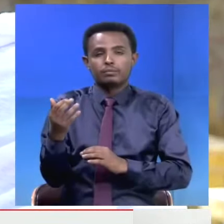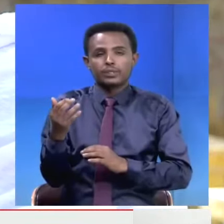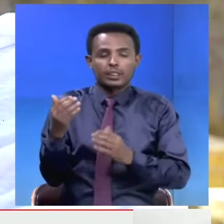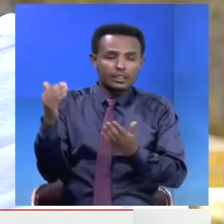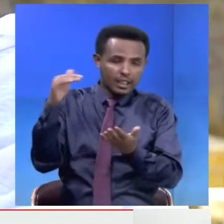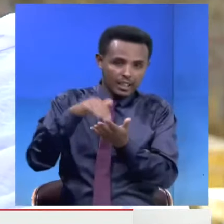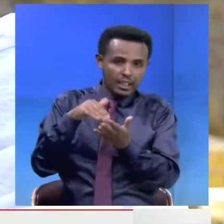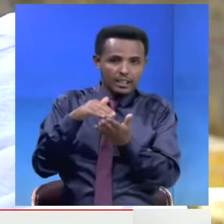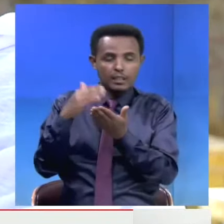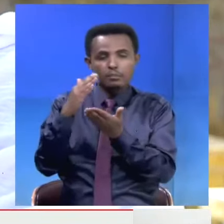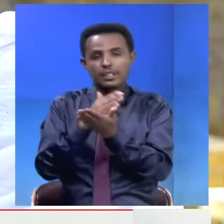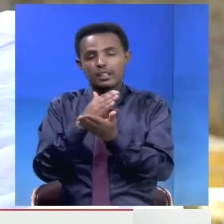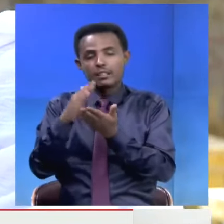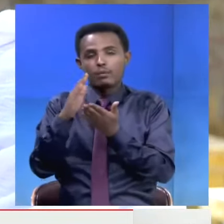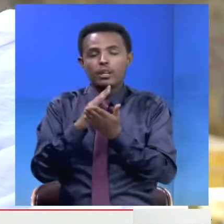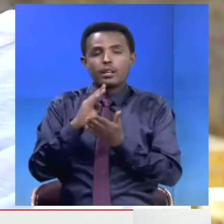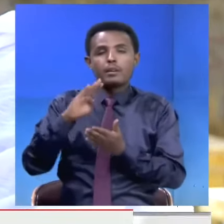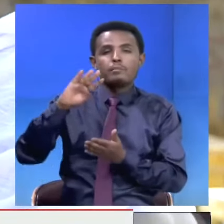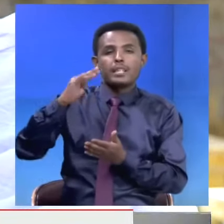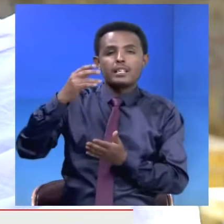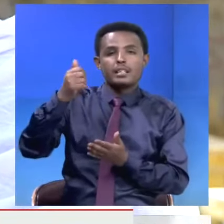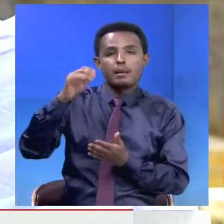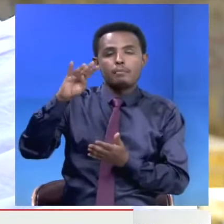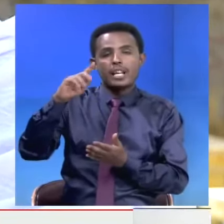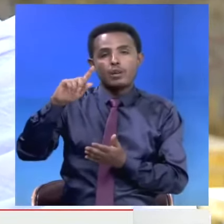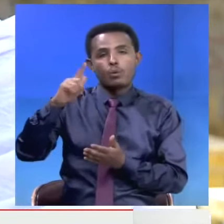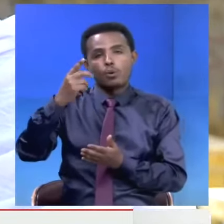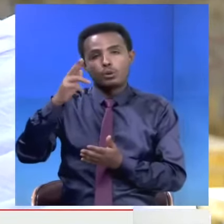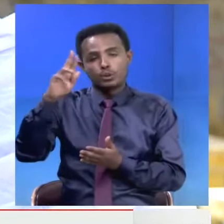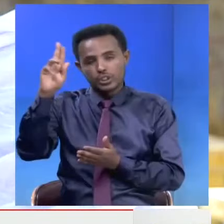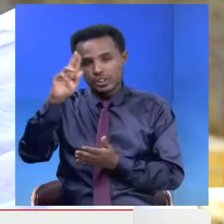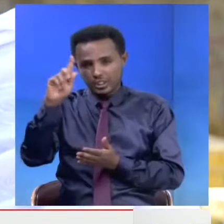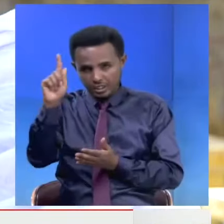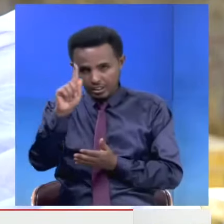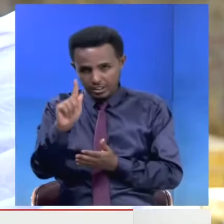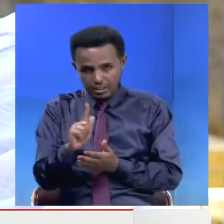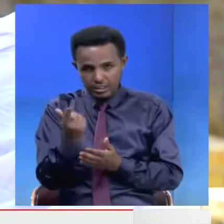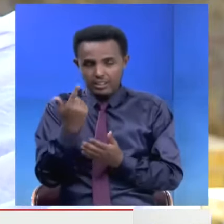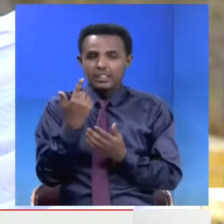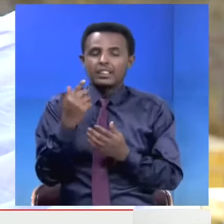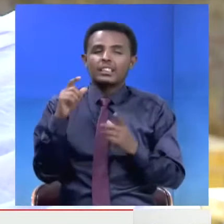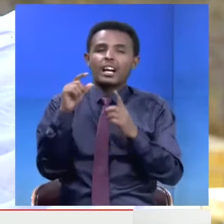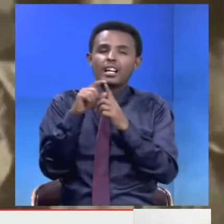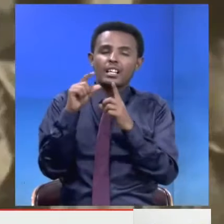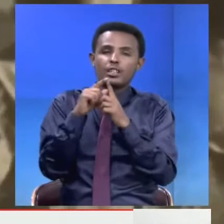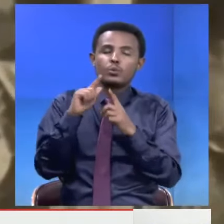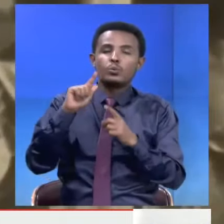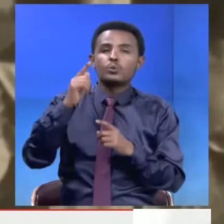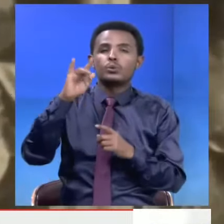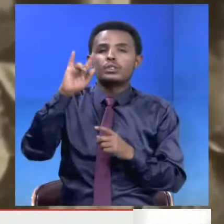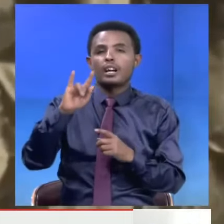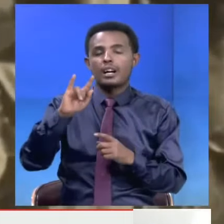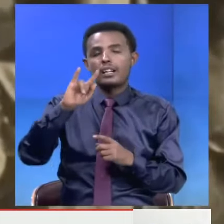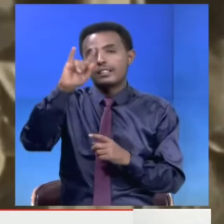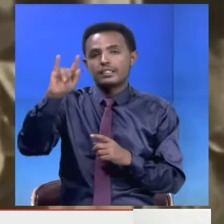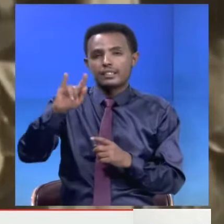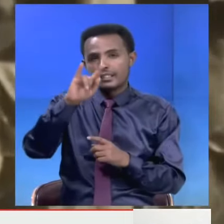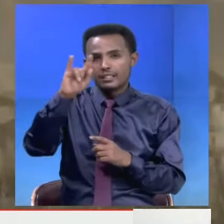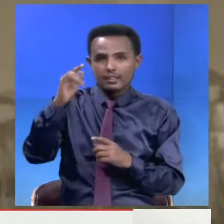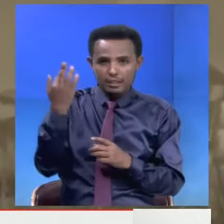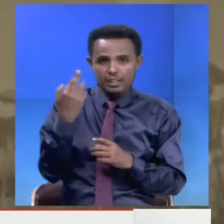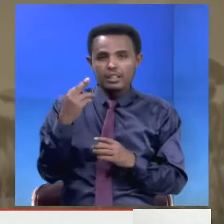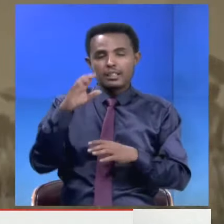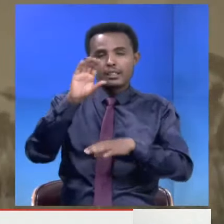እንደገና የሚሳተፉ ምእመኖችንም ቃለ ኑዛዜ በመቀበል በመባረክ የቤተ ክርስቲያን